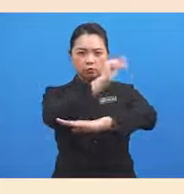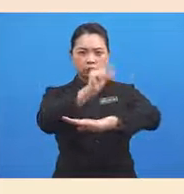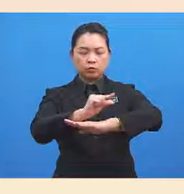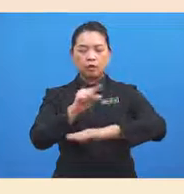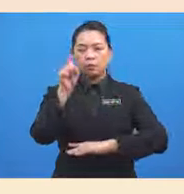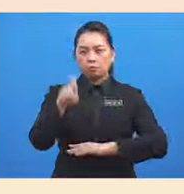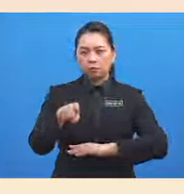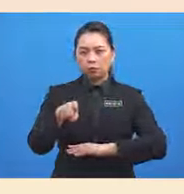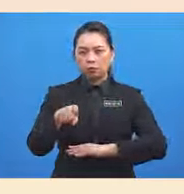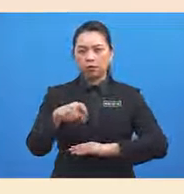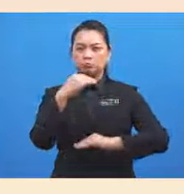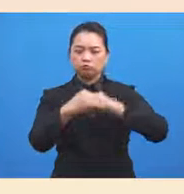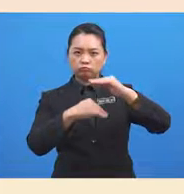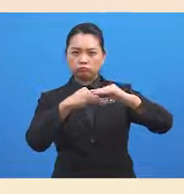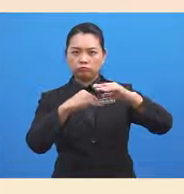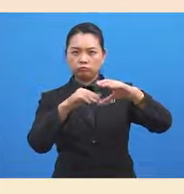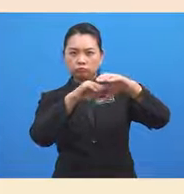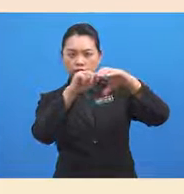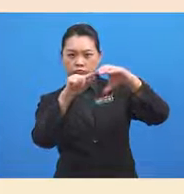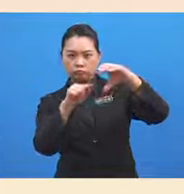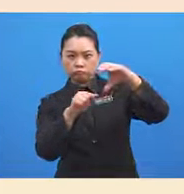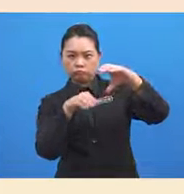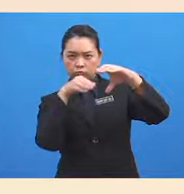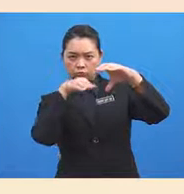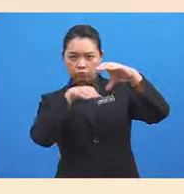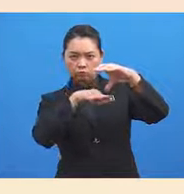memerlukan pembinaan terowong.